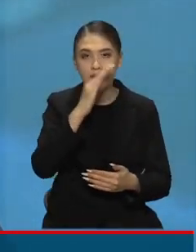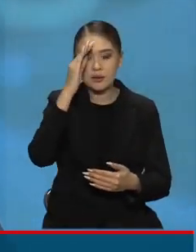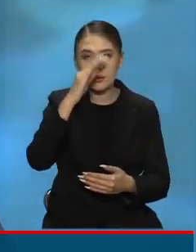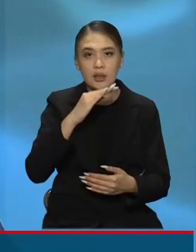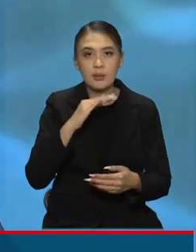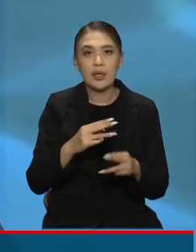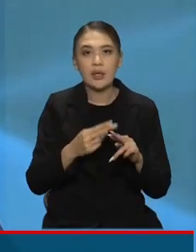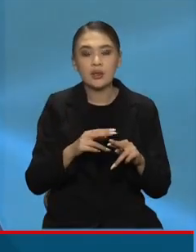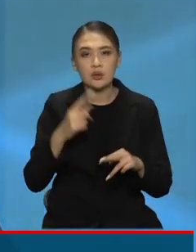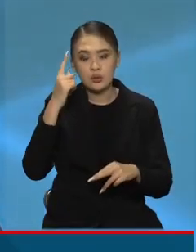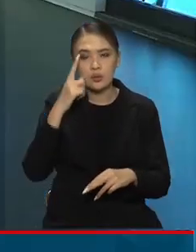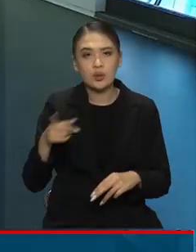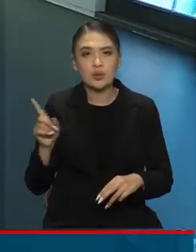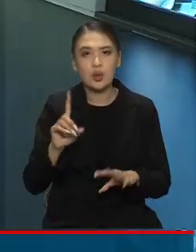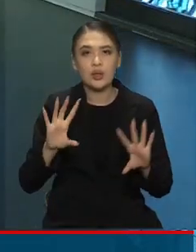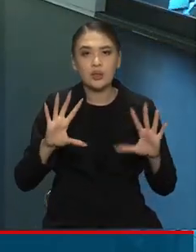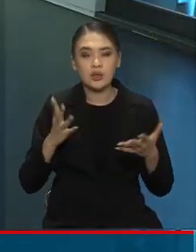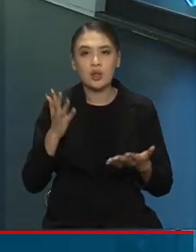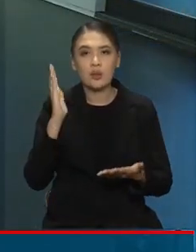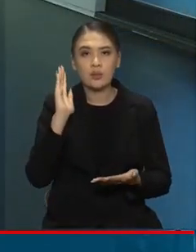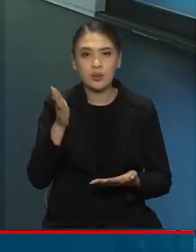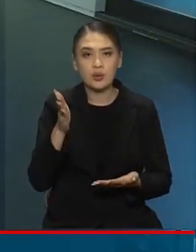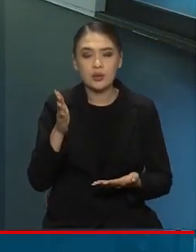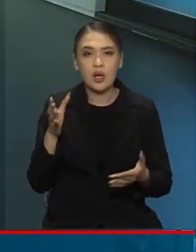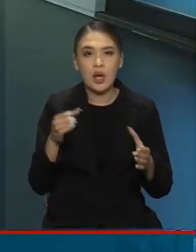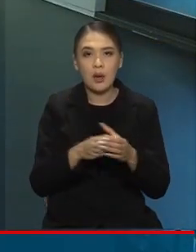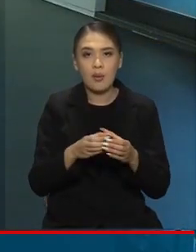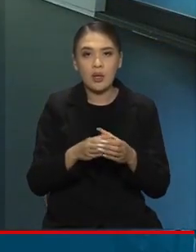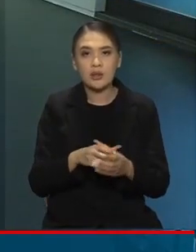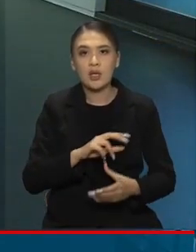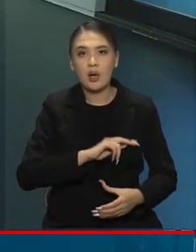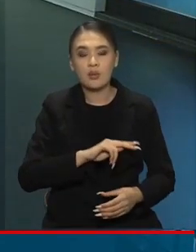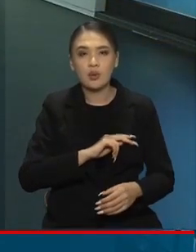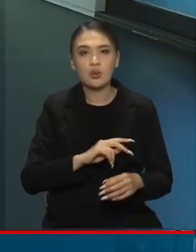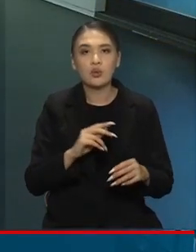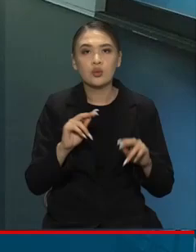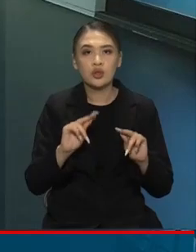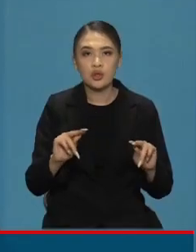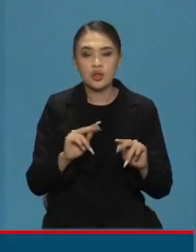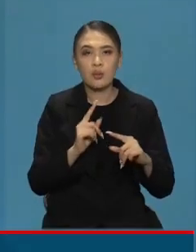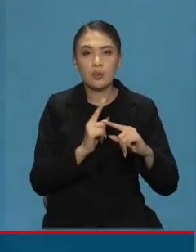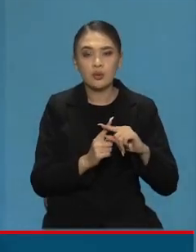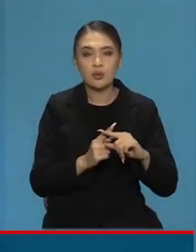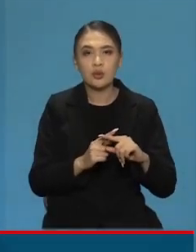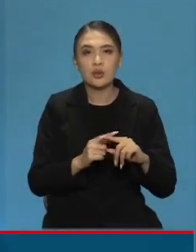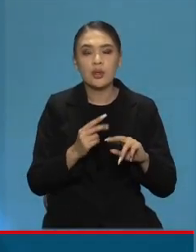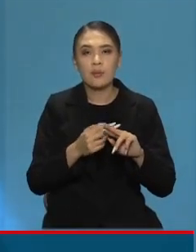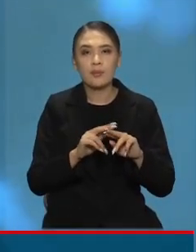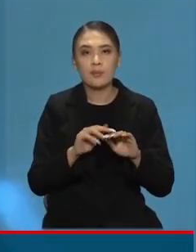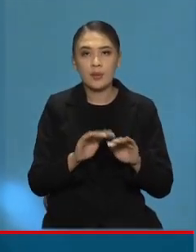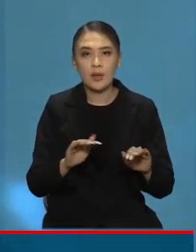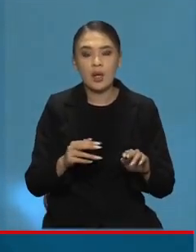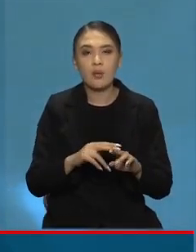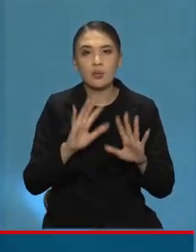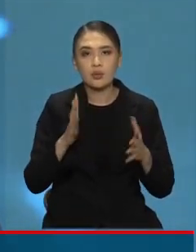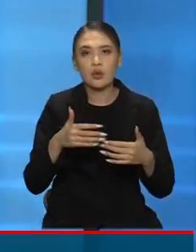думаю, что если будет, скажем, командная работа учитель плюс родитель, то можно получить